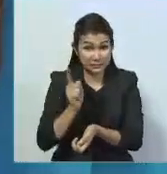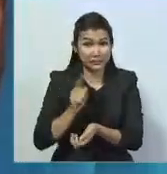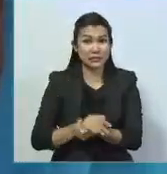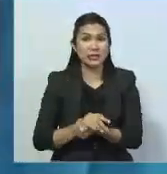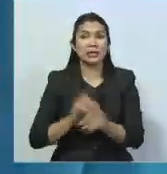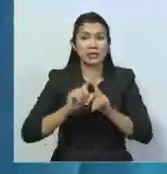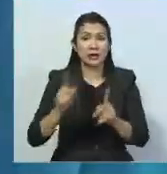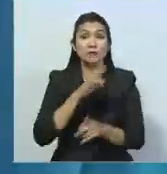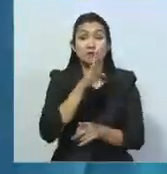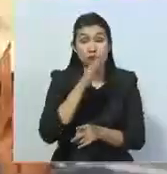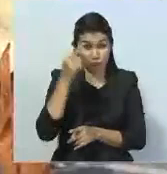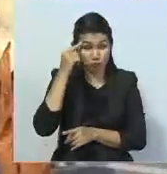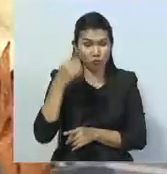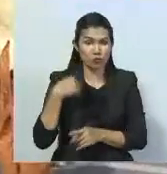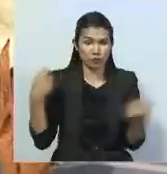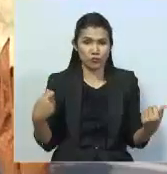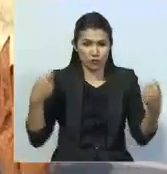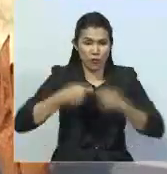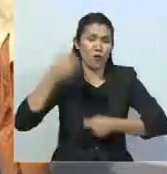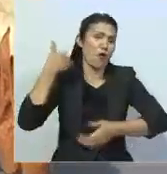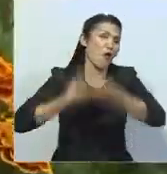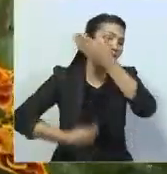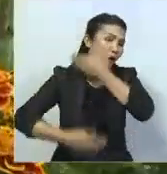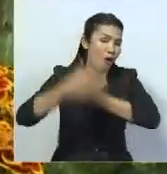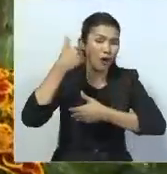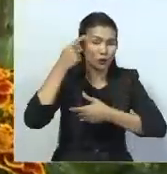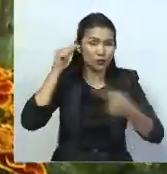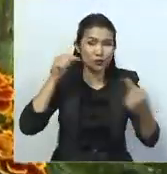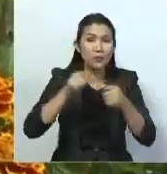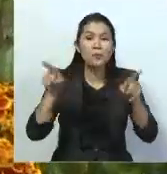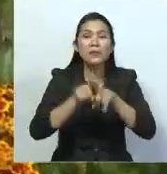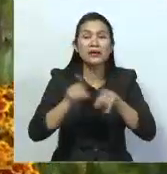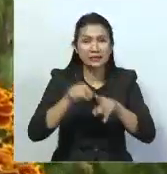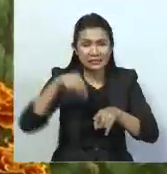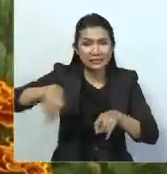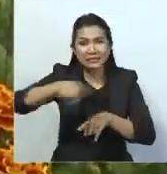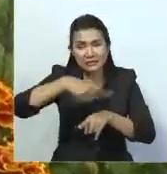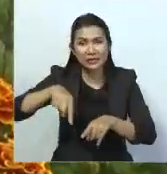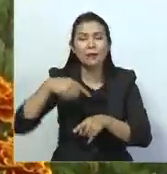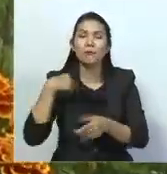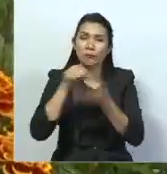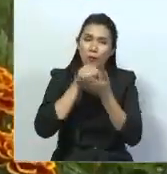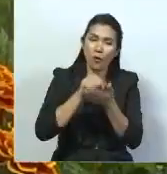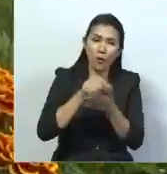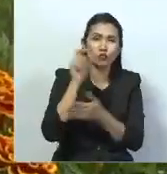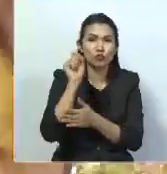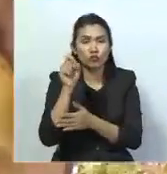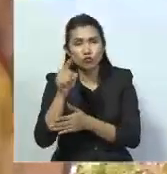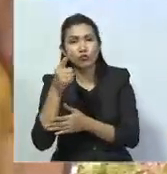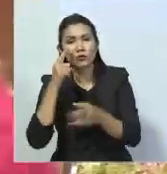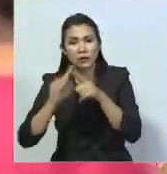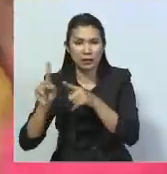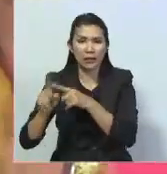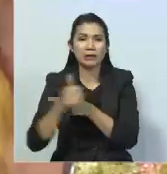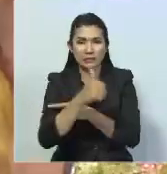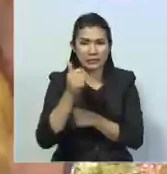ที่เนี่ยถ้าจำกันได้จะสวมเครื่องแบบย้อนยุคให้สอดคล้องกับบรรยากาศของงานแล้วก็ให้บริการรับแจ้งเหตุด่วนเหตุร้